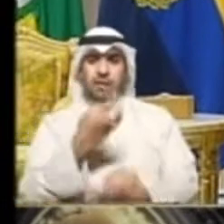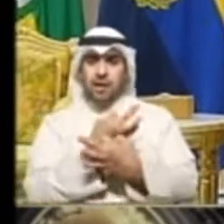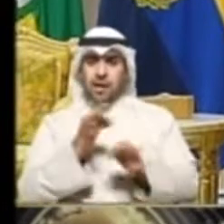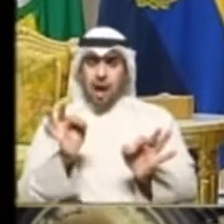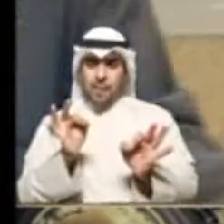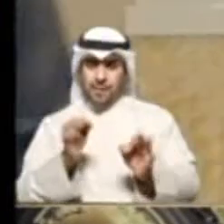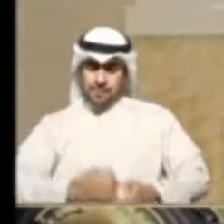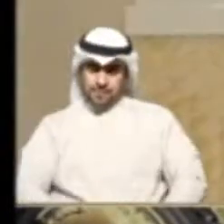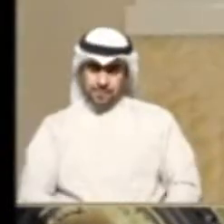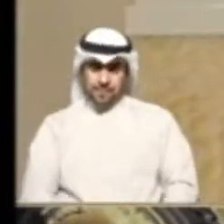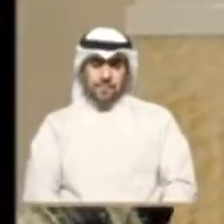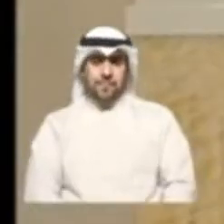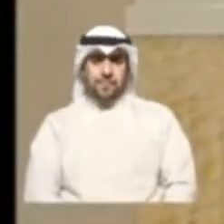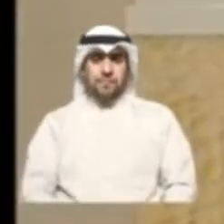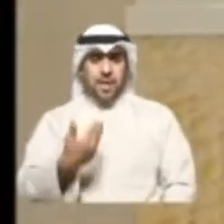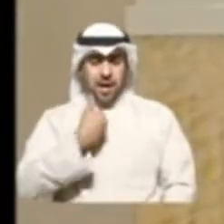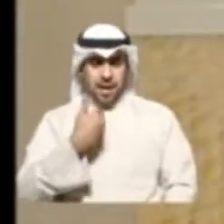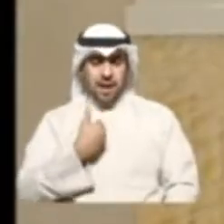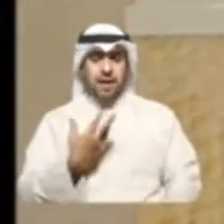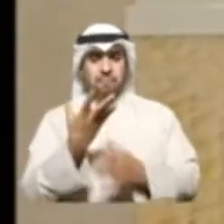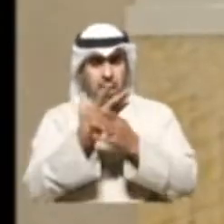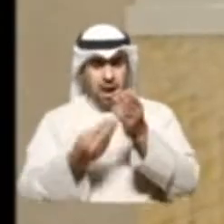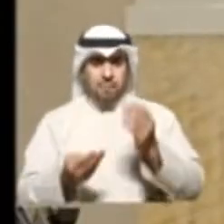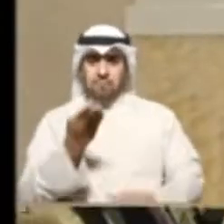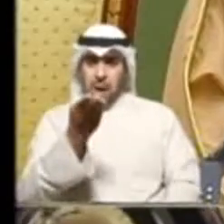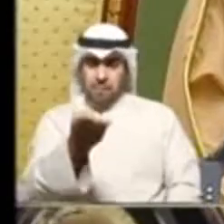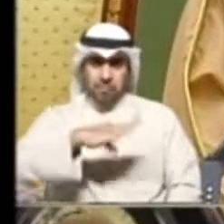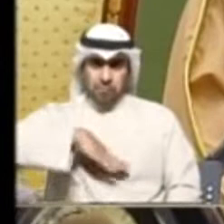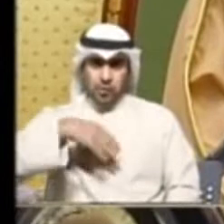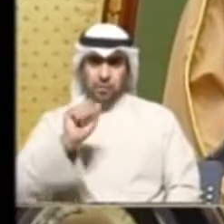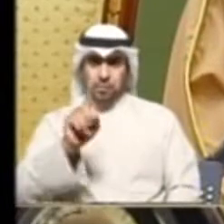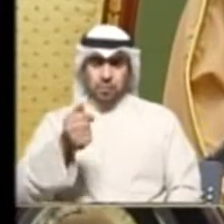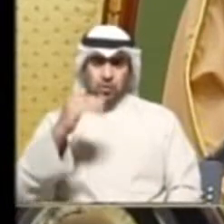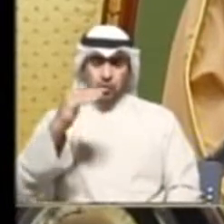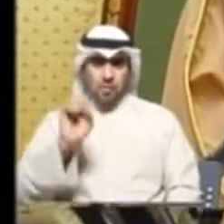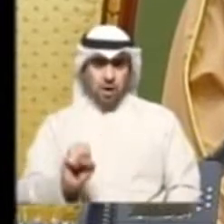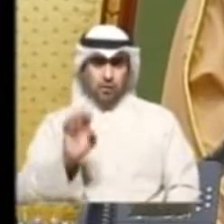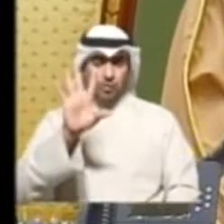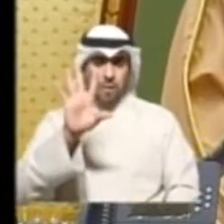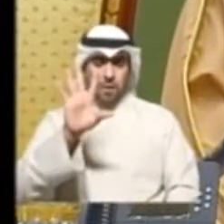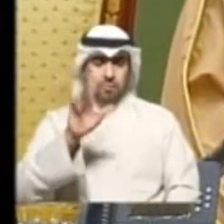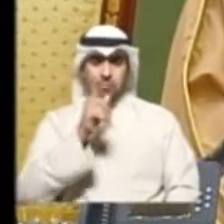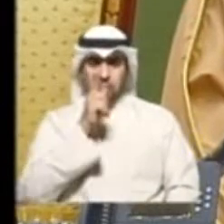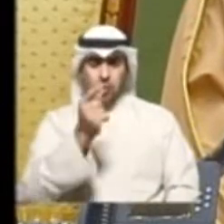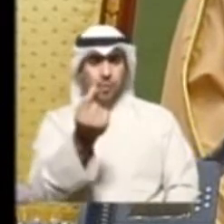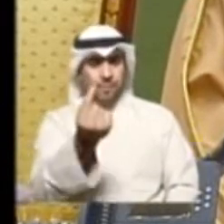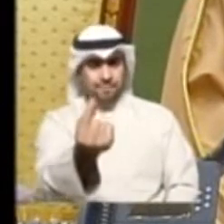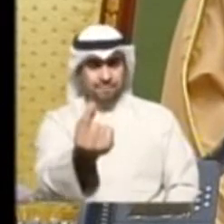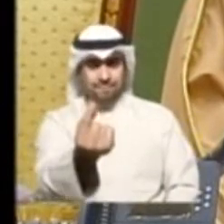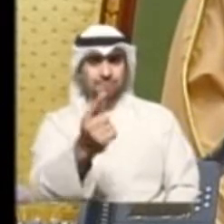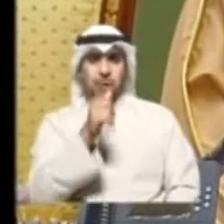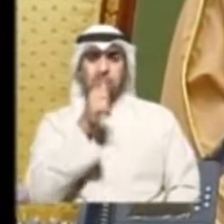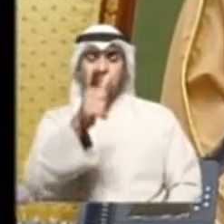قال فيها: نحن أبناؤك أبناء شهداء الكويت الأبرار، اسمحوا لنا سموكم أن نعبر عن